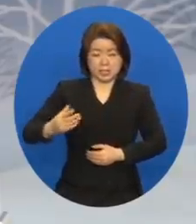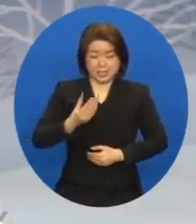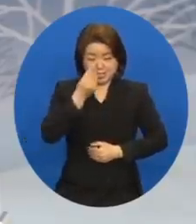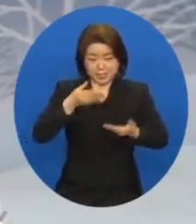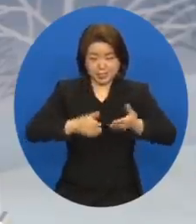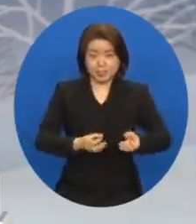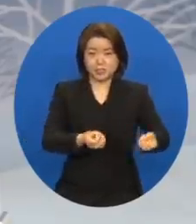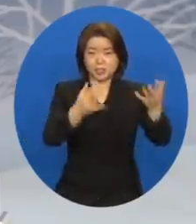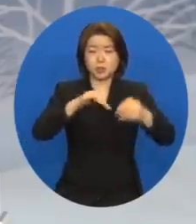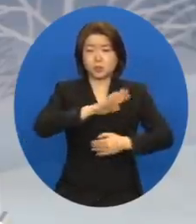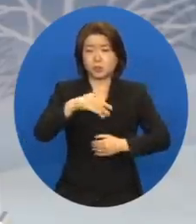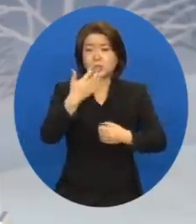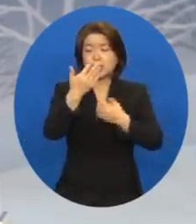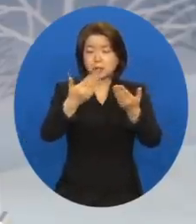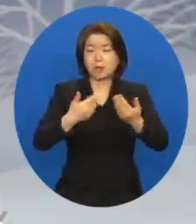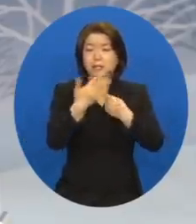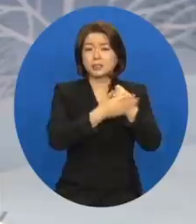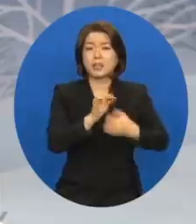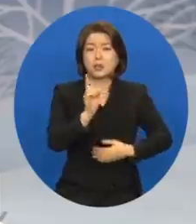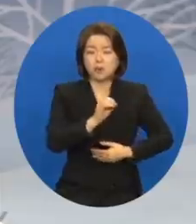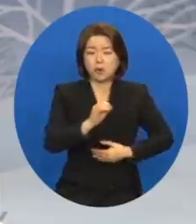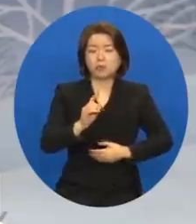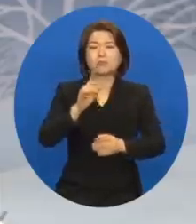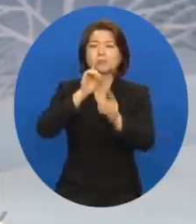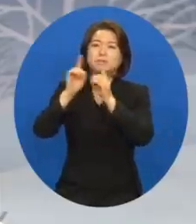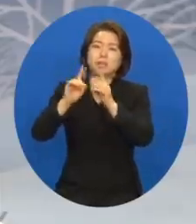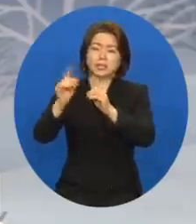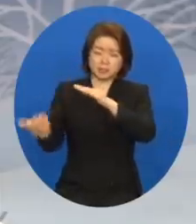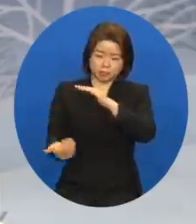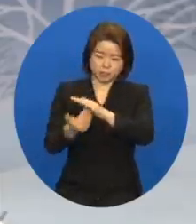은혜는 말씀은 성취된다는 것입니다.